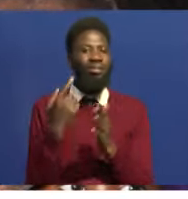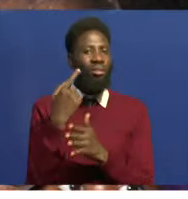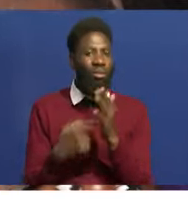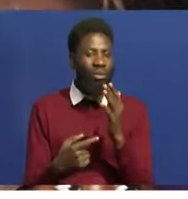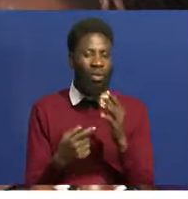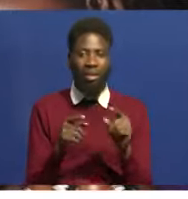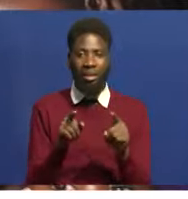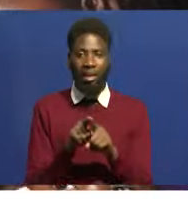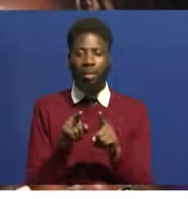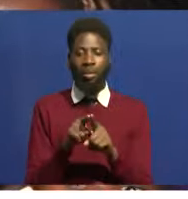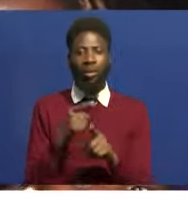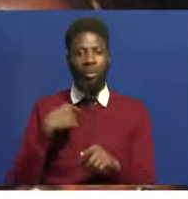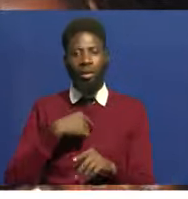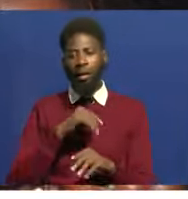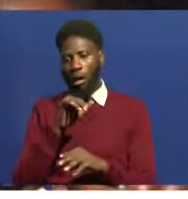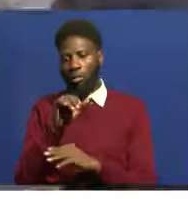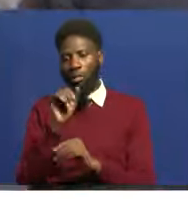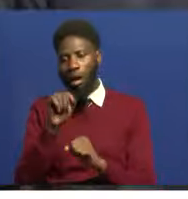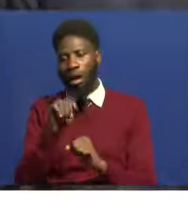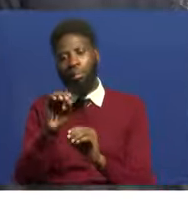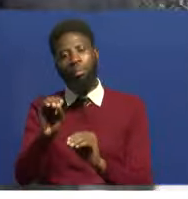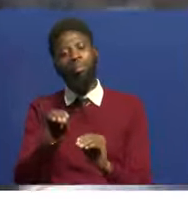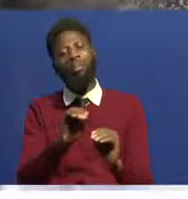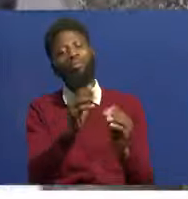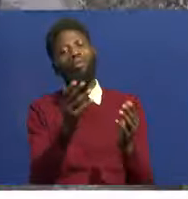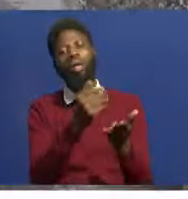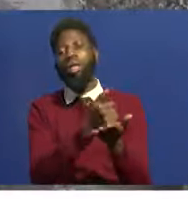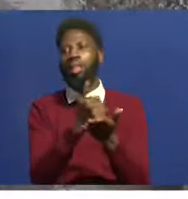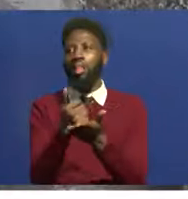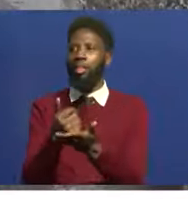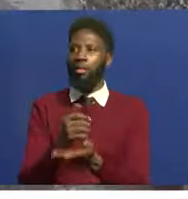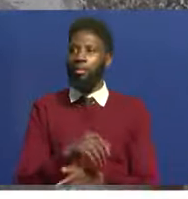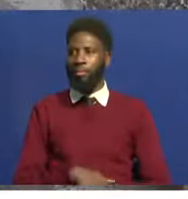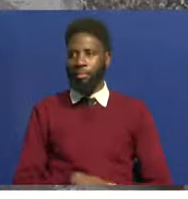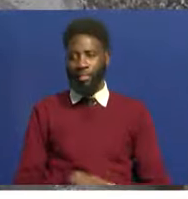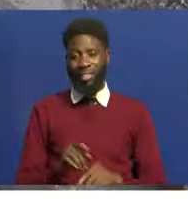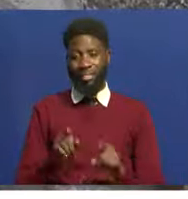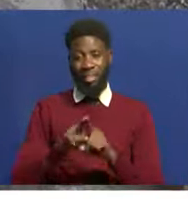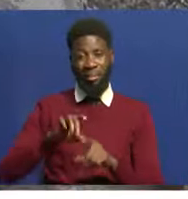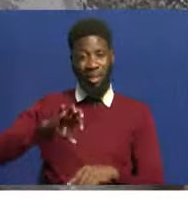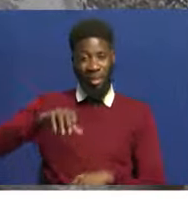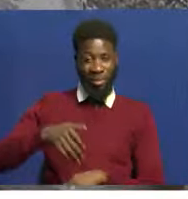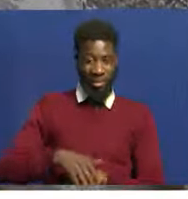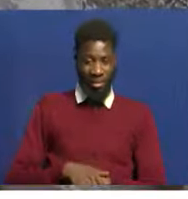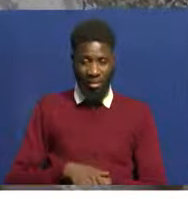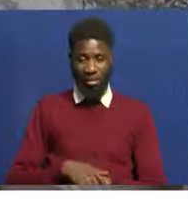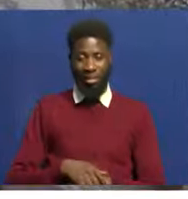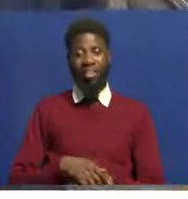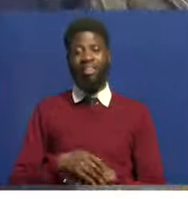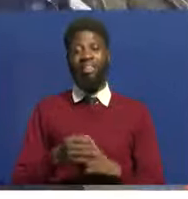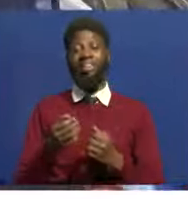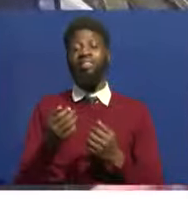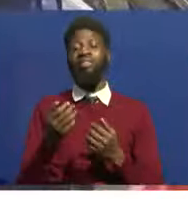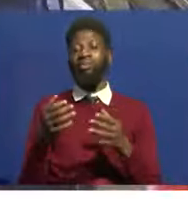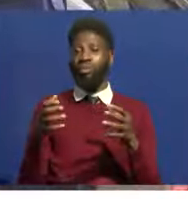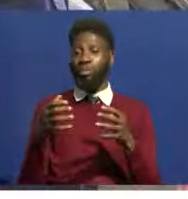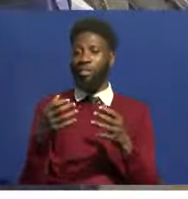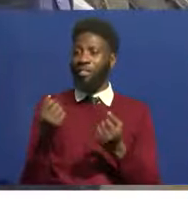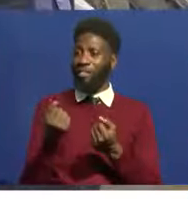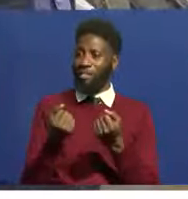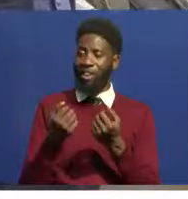Wapi Pia tutawatuma Ili wawe kusaidika katika kaunti hi hi mafundi wa magari katika eneo la jua kali